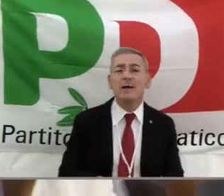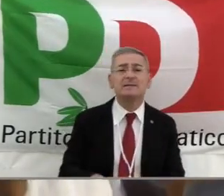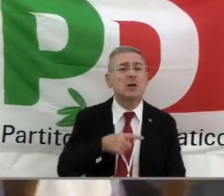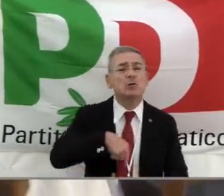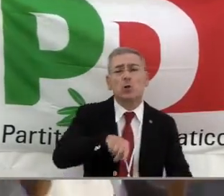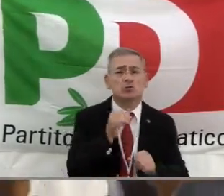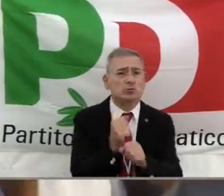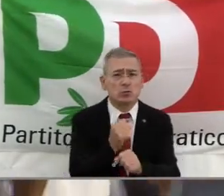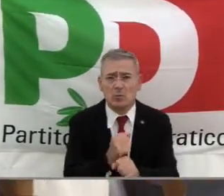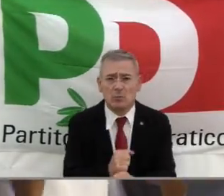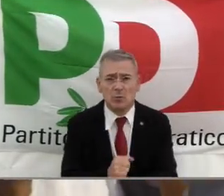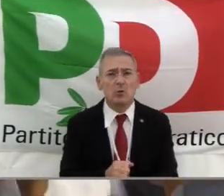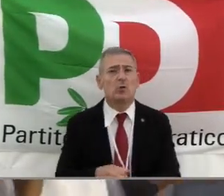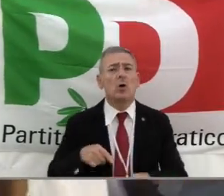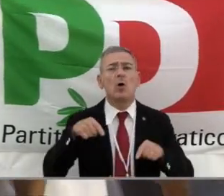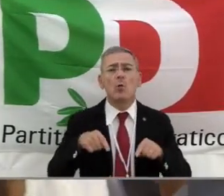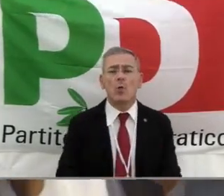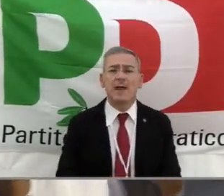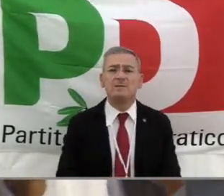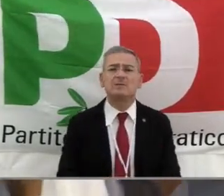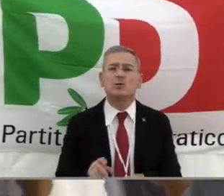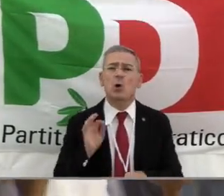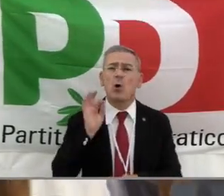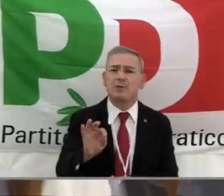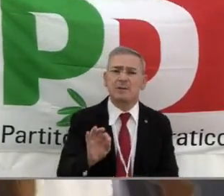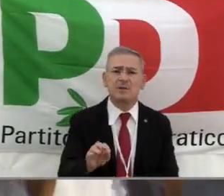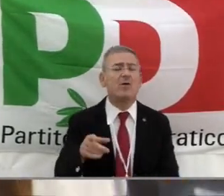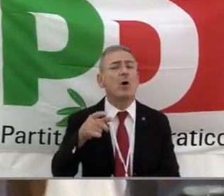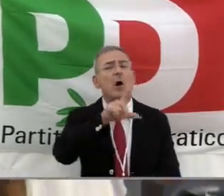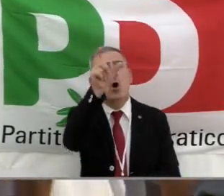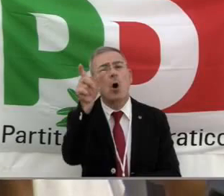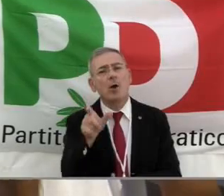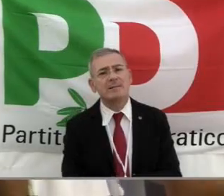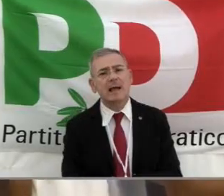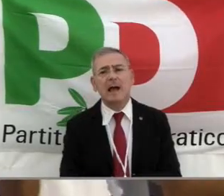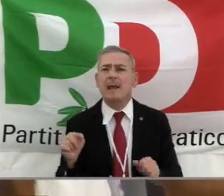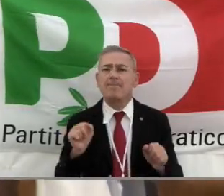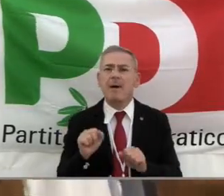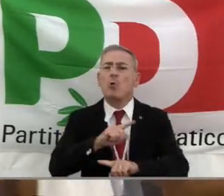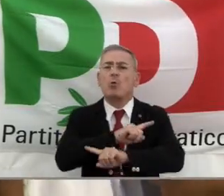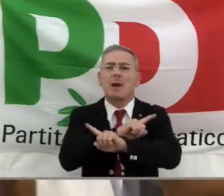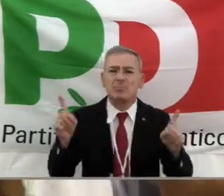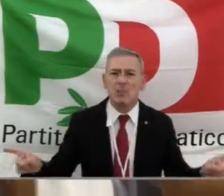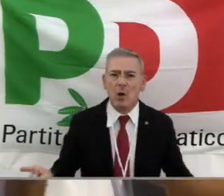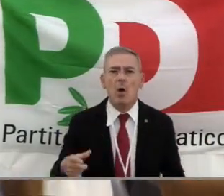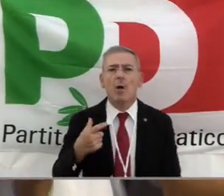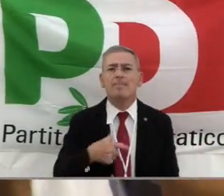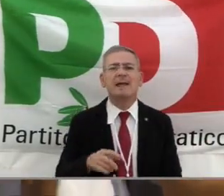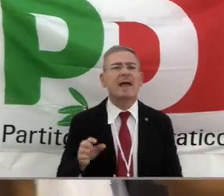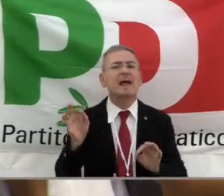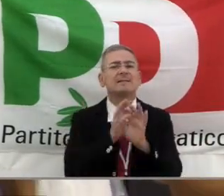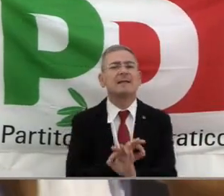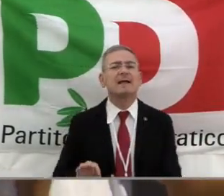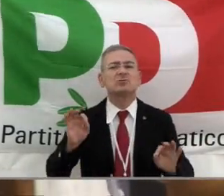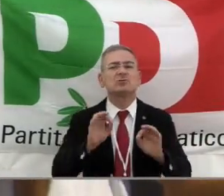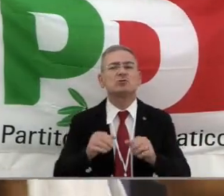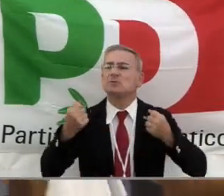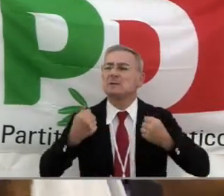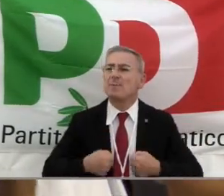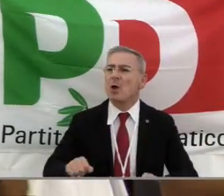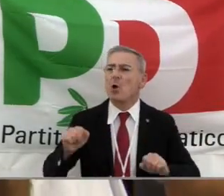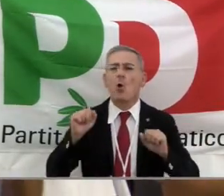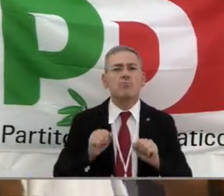missione. Ecco perché l'Italia che non ha paura, perché nessun democratico